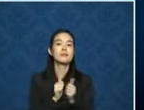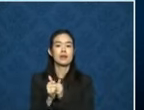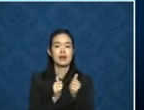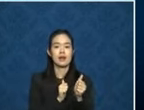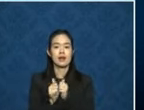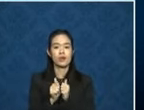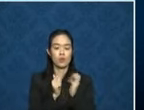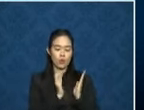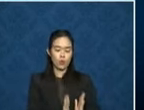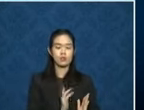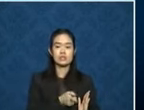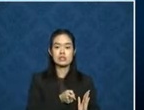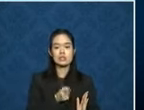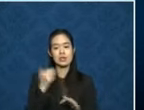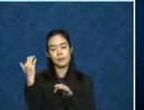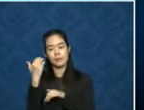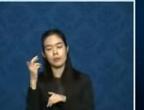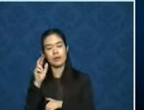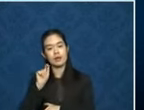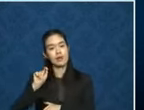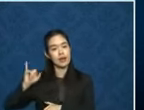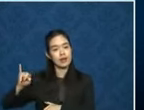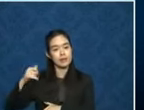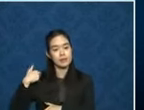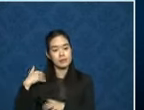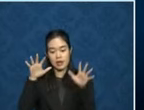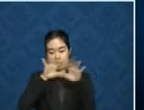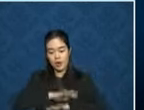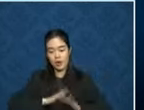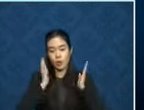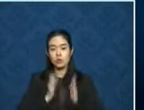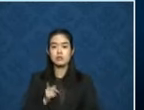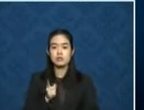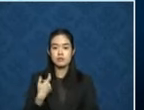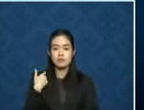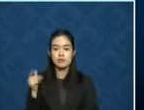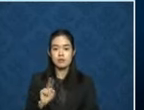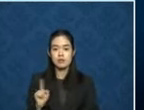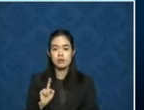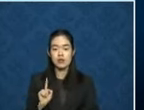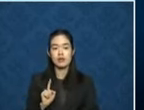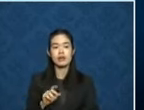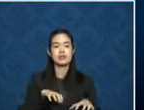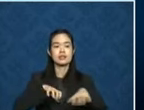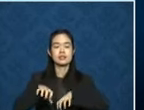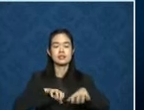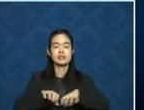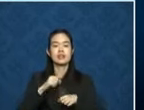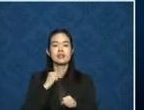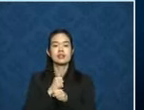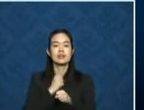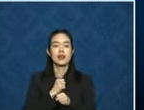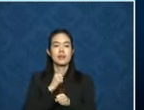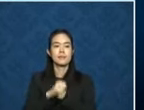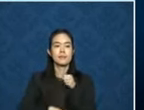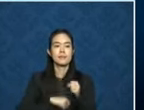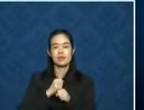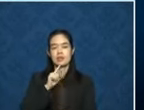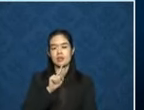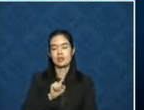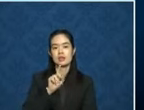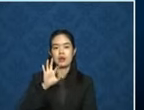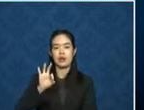เช่นบริษัท IBM นะครับพัฒนาปัญญาประดิษฐ์นักหมากรุก DeepBlue นะครับจัดการแข่งขันในปี1996และเอาชนะมนุษย์ผู้เป็นแชมป์โล